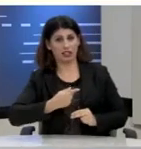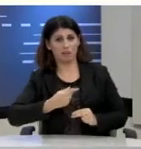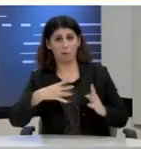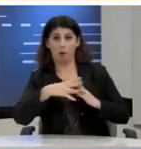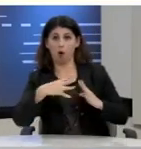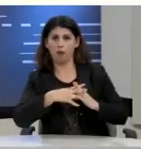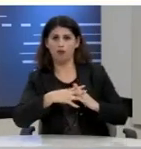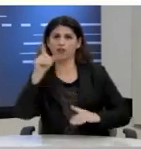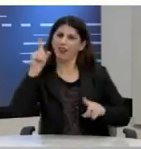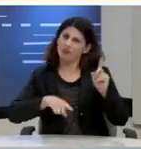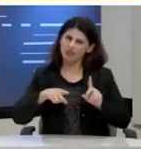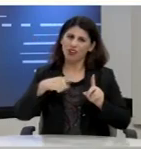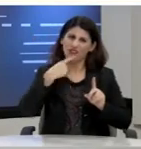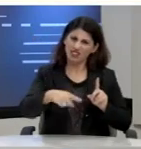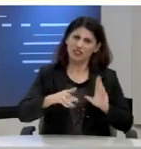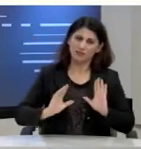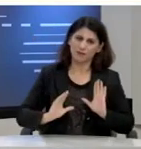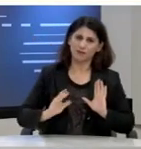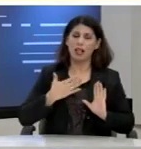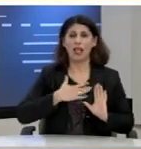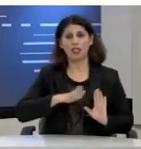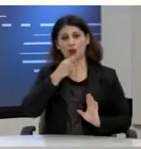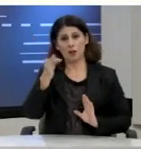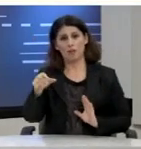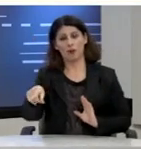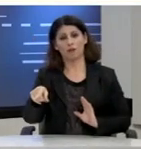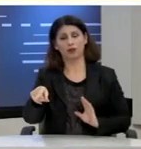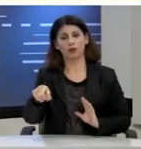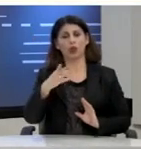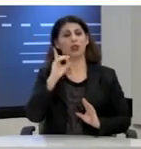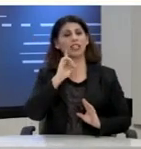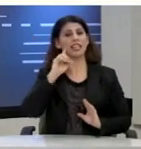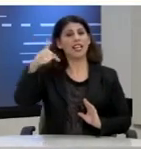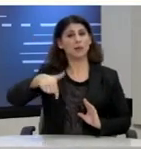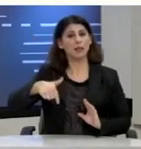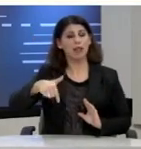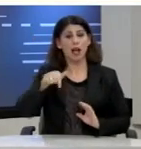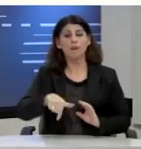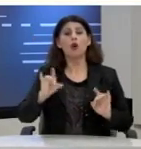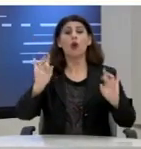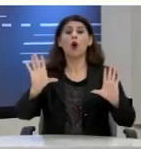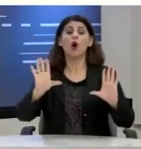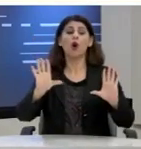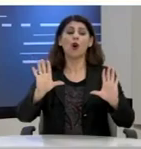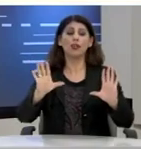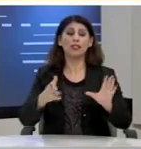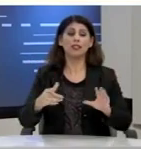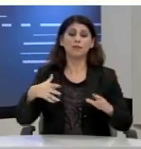ορισμένες φορές και ύβρις. Θέλω να πω στην κυρία Γεννηματά, αυτό το απάτρις έχουμε να το ακούσουμε εμείς της αριστεράς από στρατοδικία.